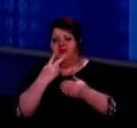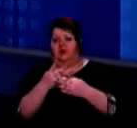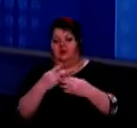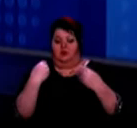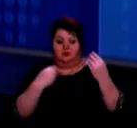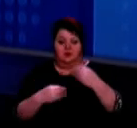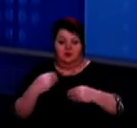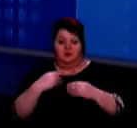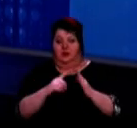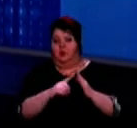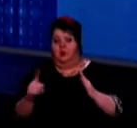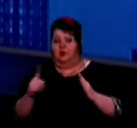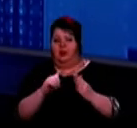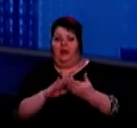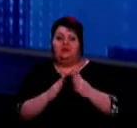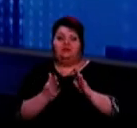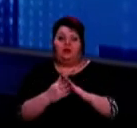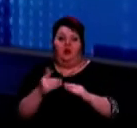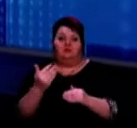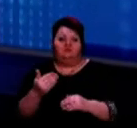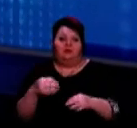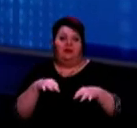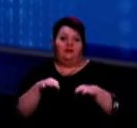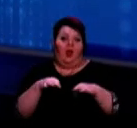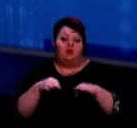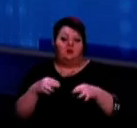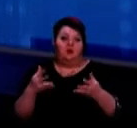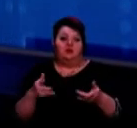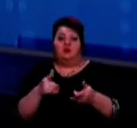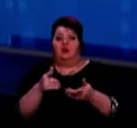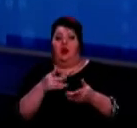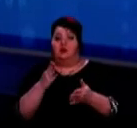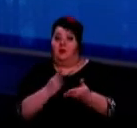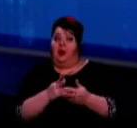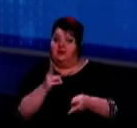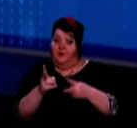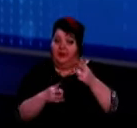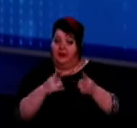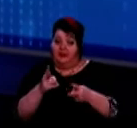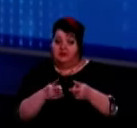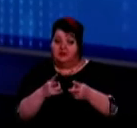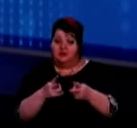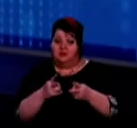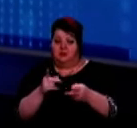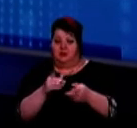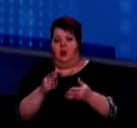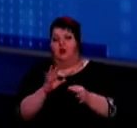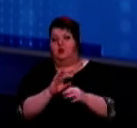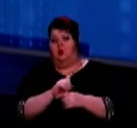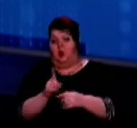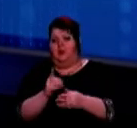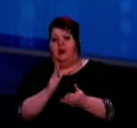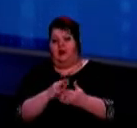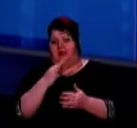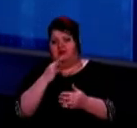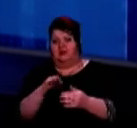кур'єрів, звертайте увагу на стан транспортного засобу. Якщо ви маєте якісь претензії до цього, я думаю, що абсолютно нормальним є сказати